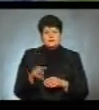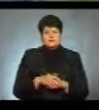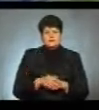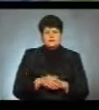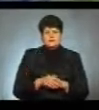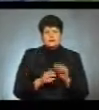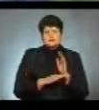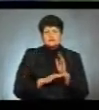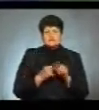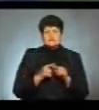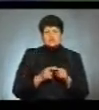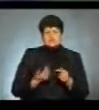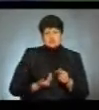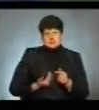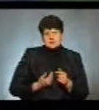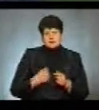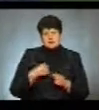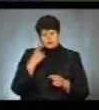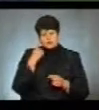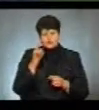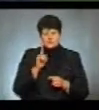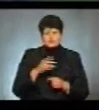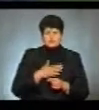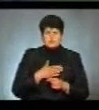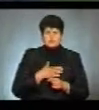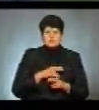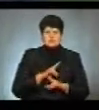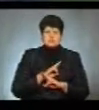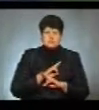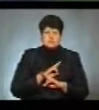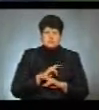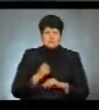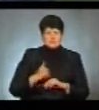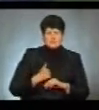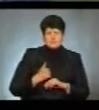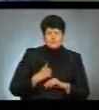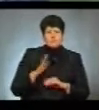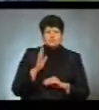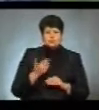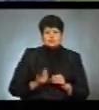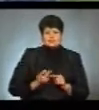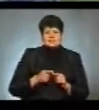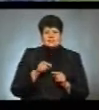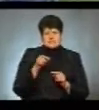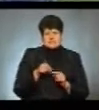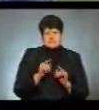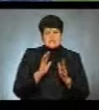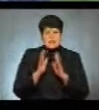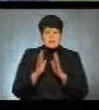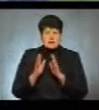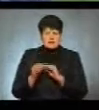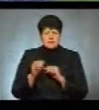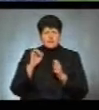Дерево – це життя. І я думаю, що наші загиблі воїни будуть жити в цій алеї, в